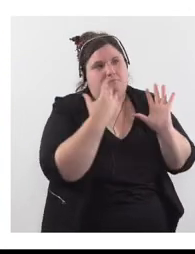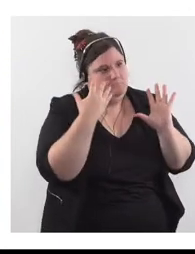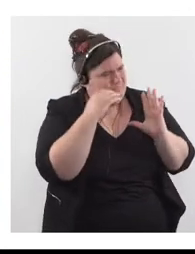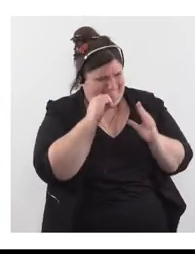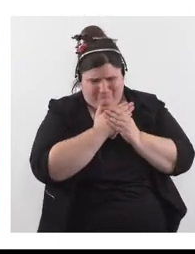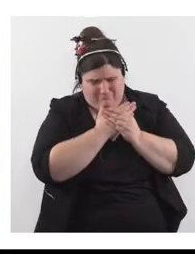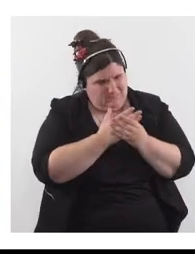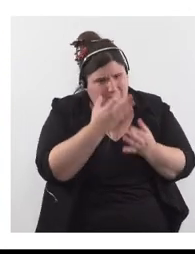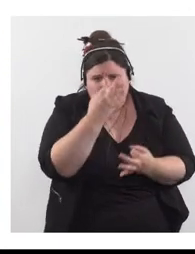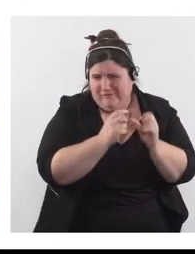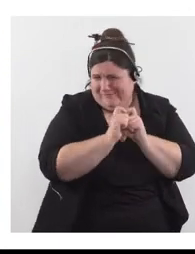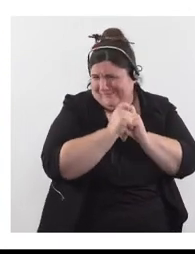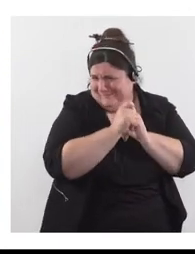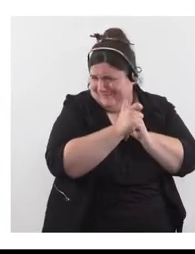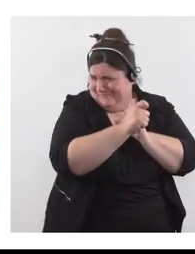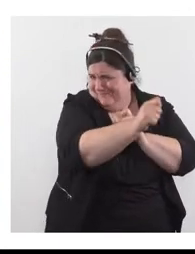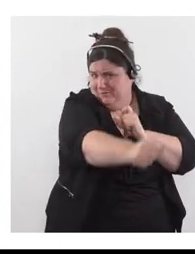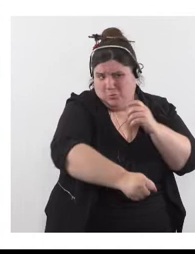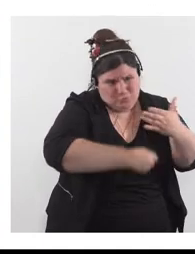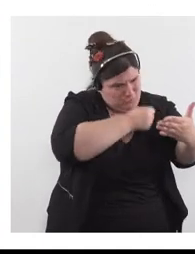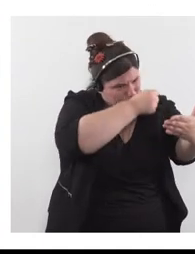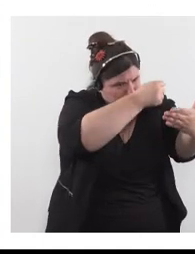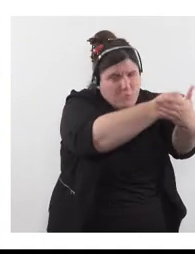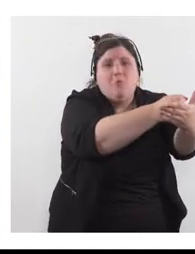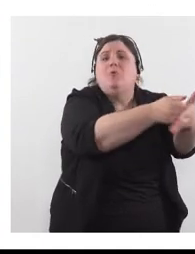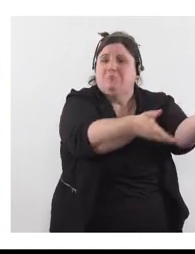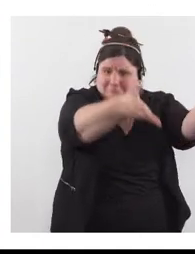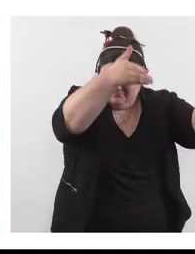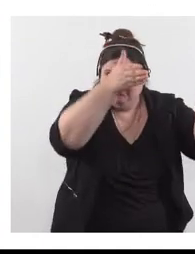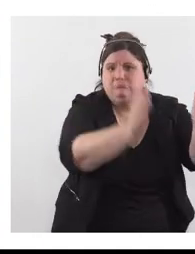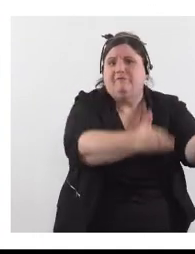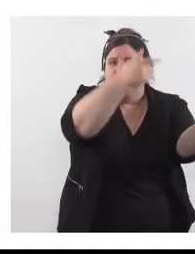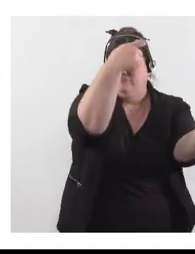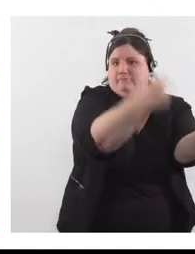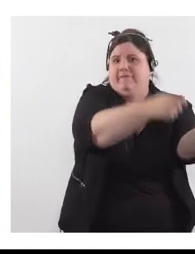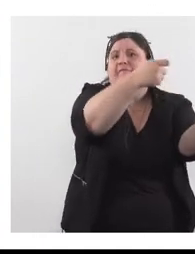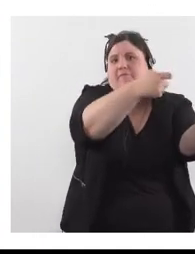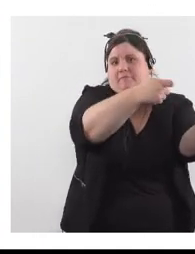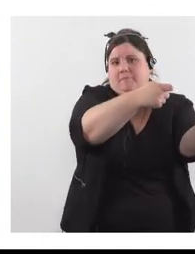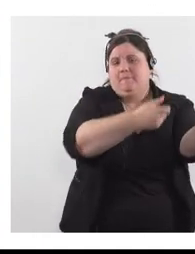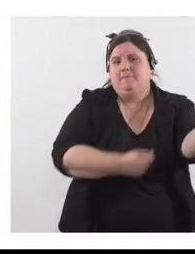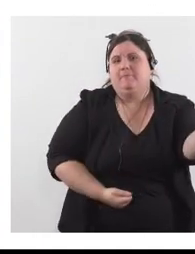jusqu'au bout du processus, jusqu'au jugement final.